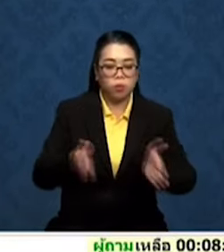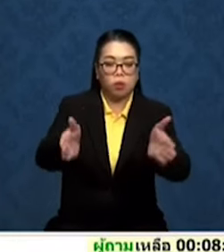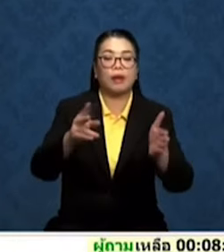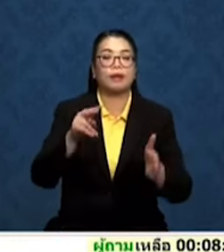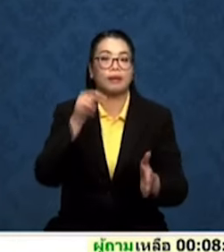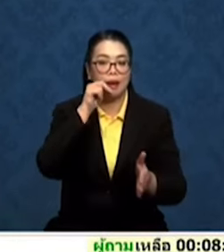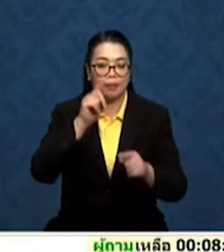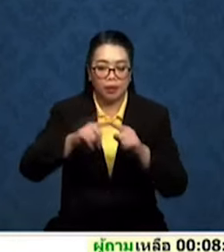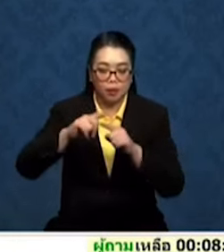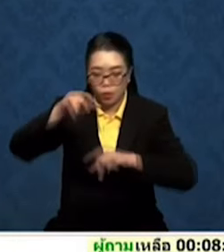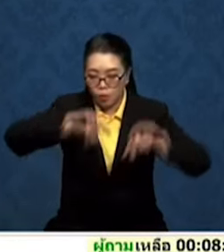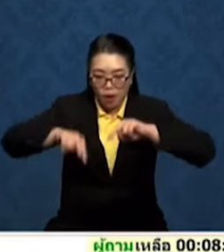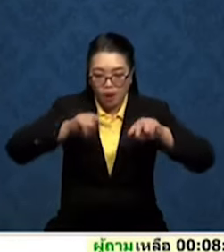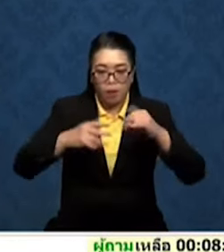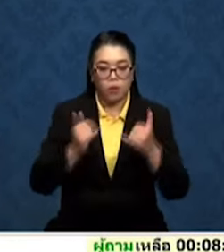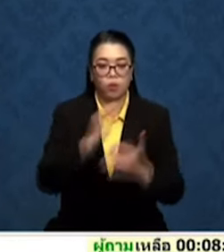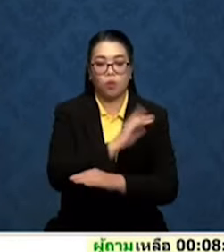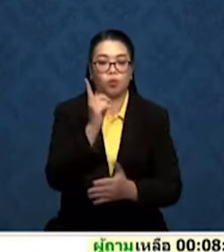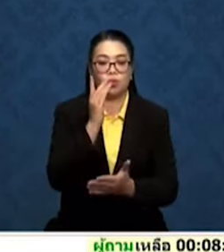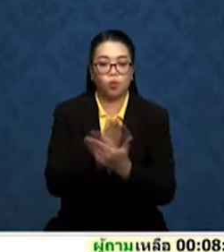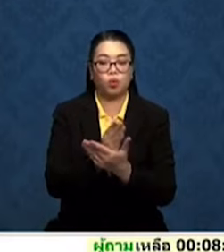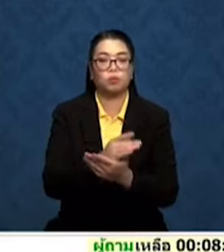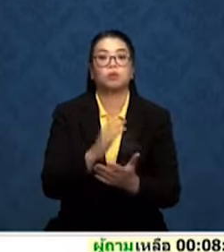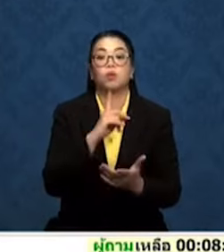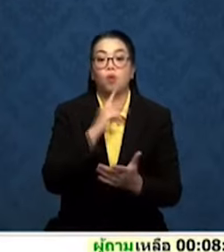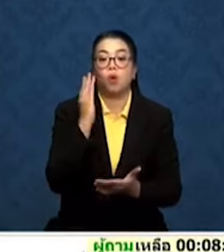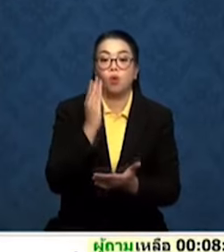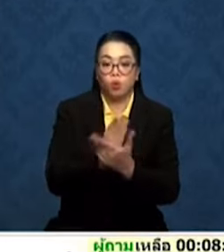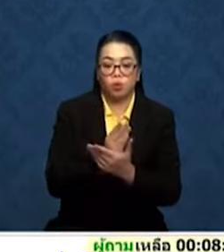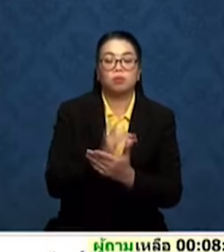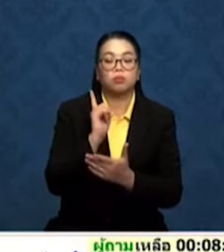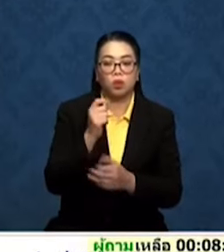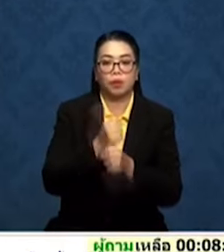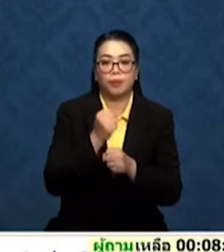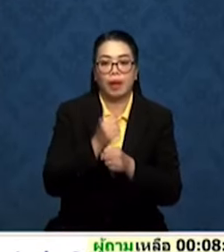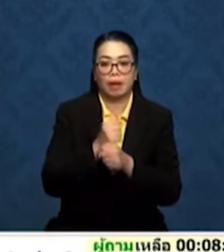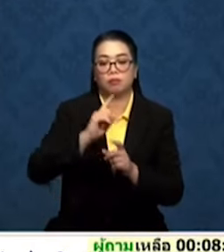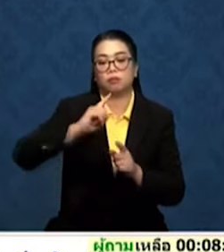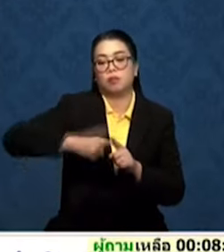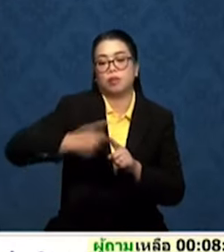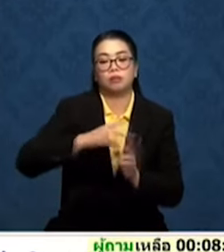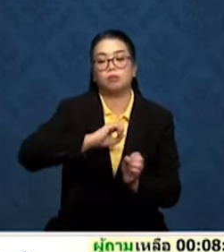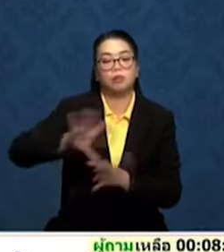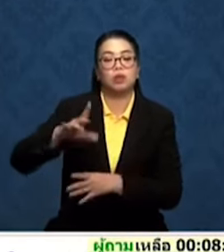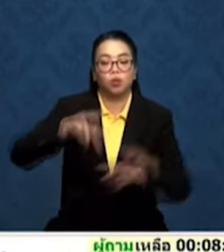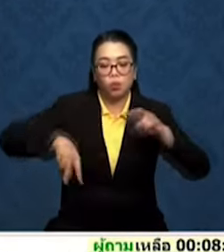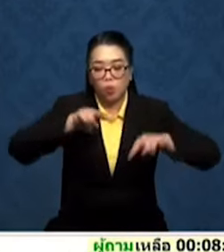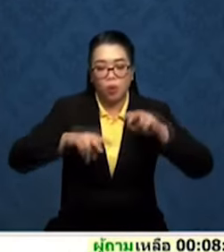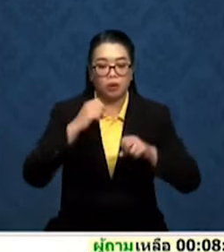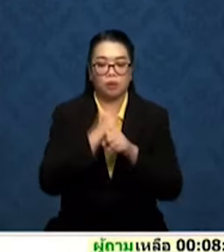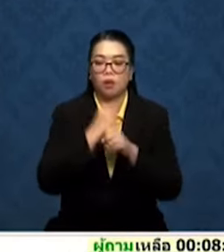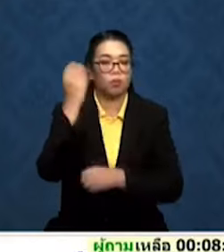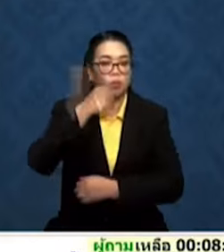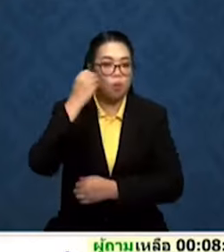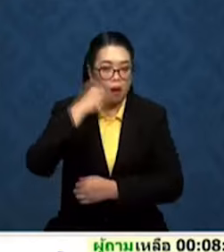วันหยุดนะครับห้ามหยุดนะครับถึงแม้ว่าจะเป็นวันหยุดตามปฏิทินก็ตามให้โยนปฏิทินทิ้งไปนะครับแล้วก็ให้ตรวจตาให้ราย